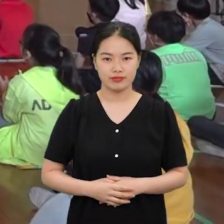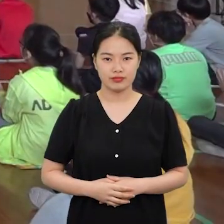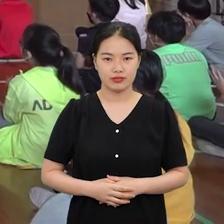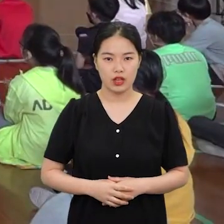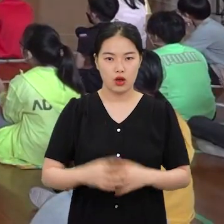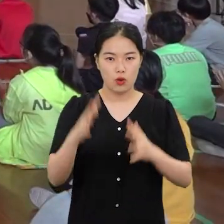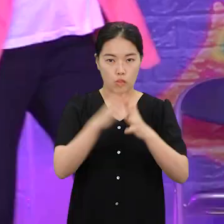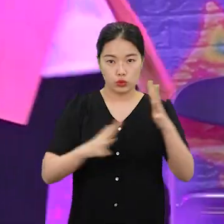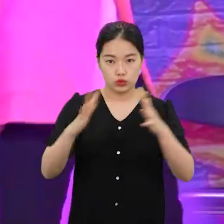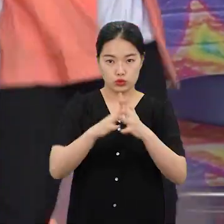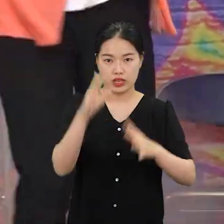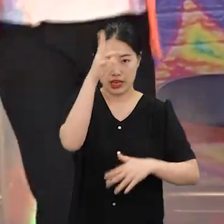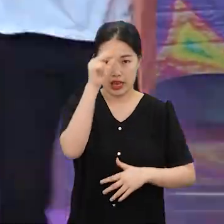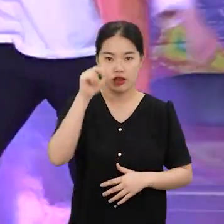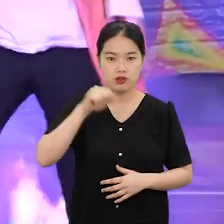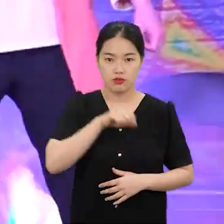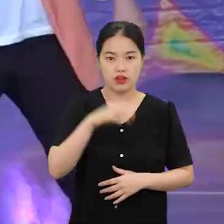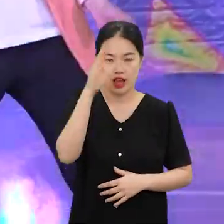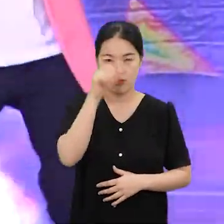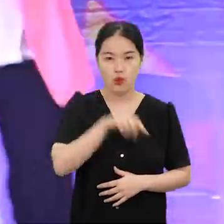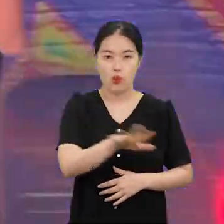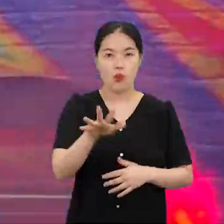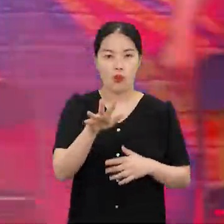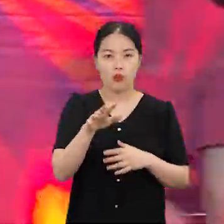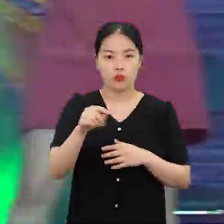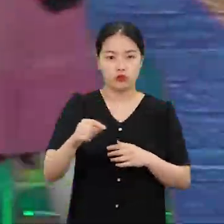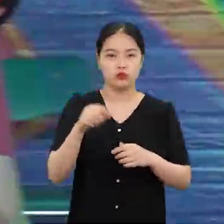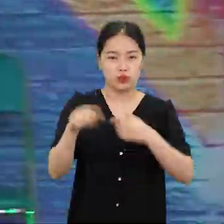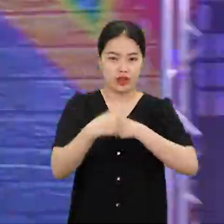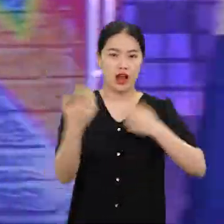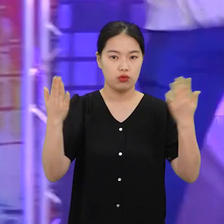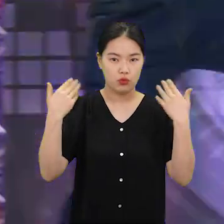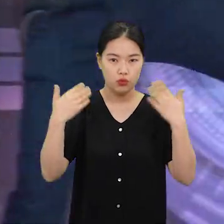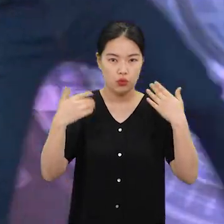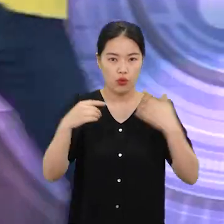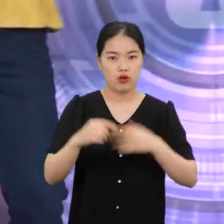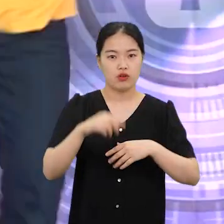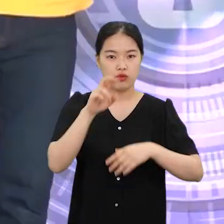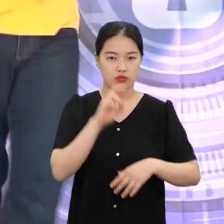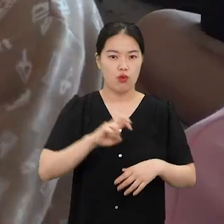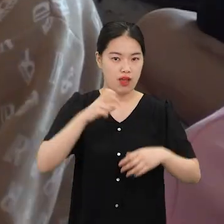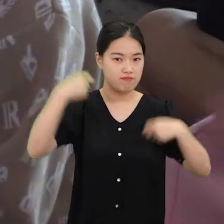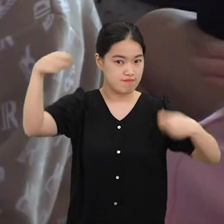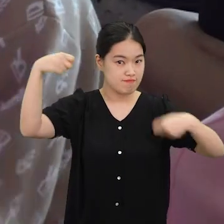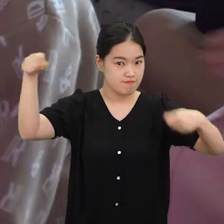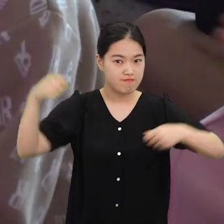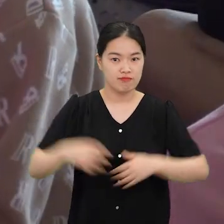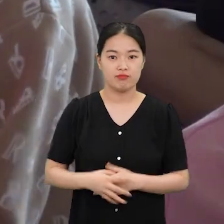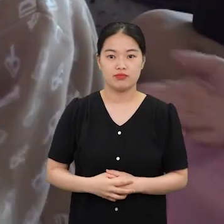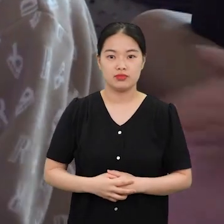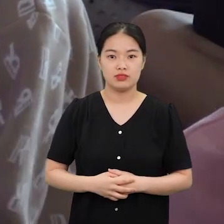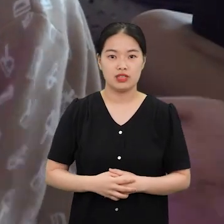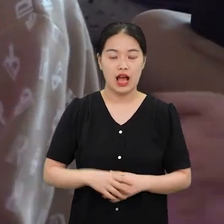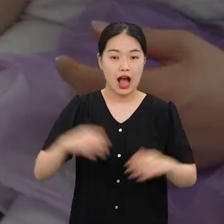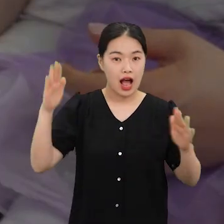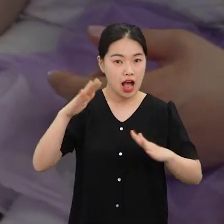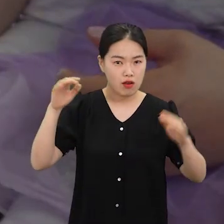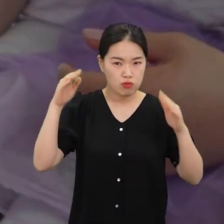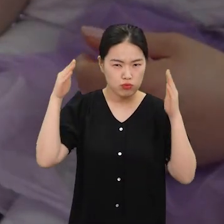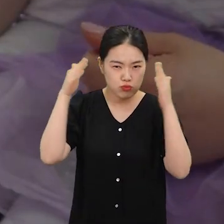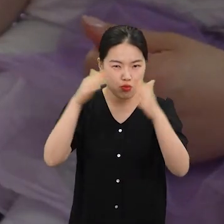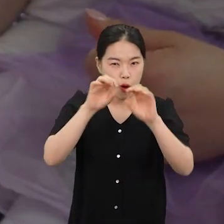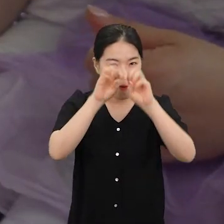공주 계룡초등학교 강당 안에 펼쳐진 무대. 학생들 두 눈이 초롱초롱, 아주 집중에 집중을